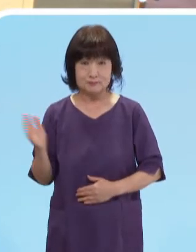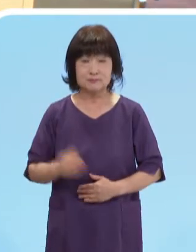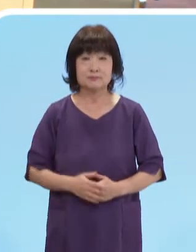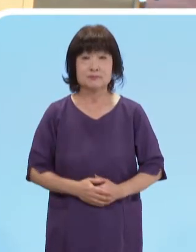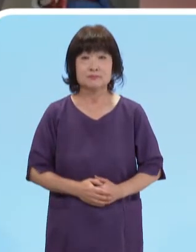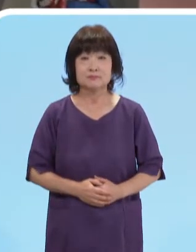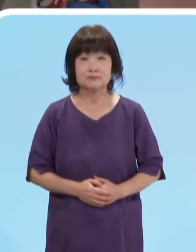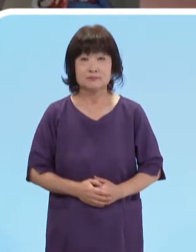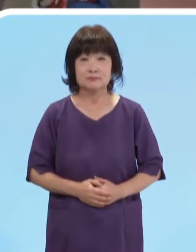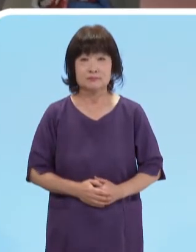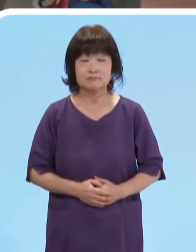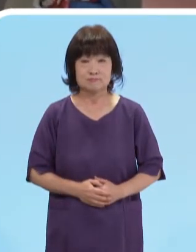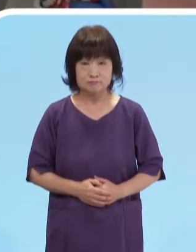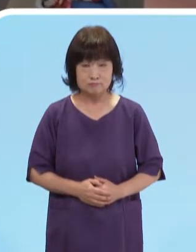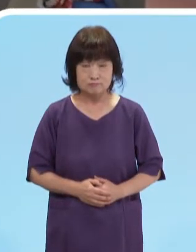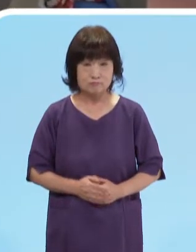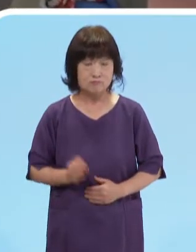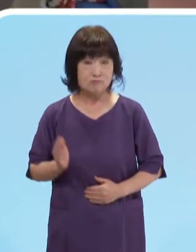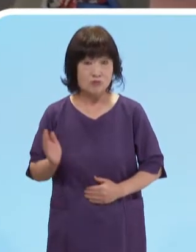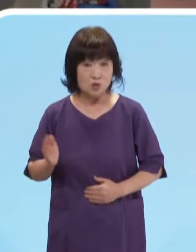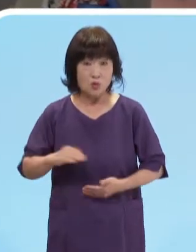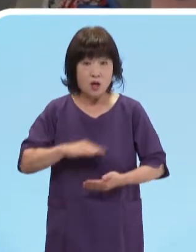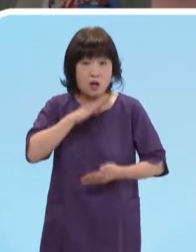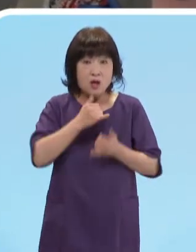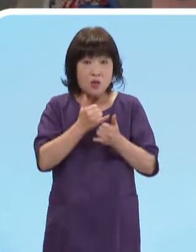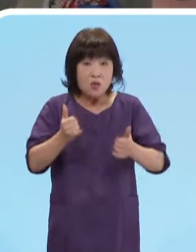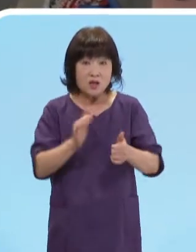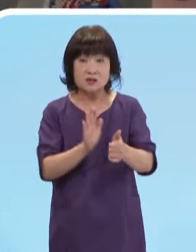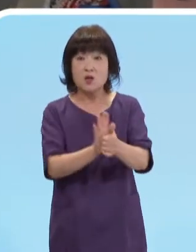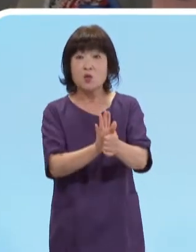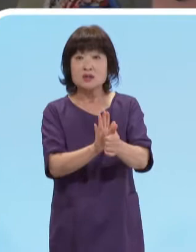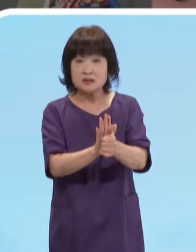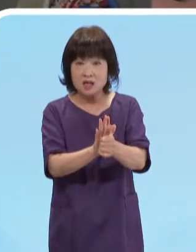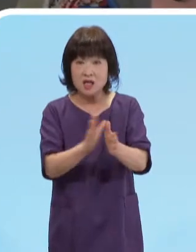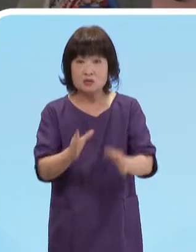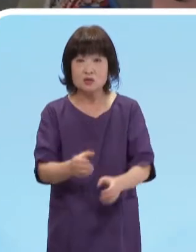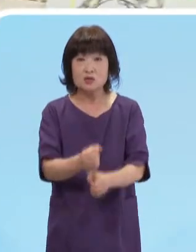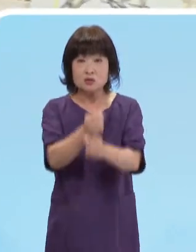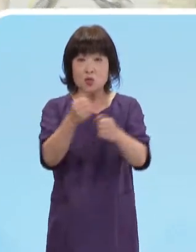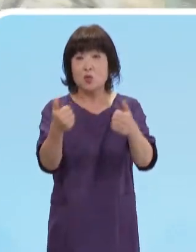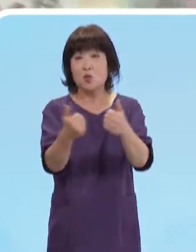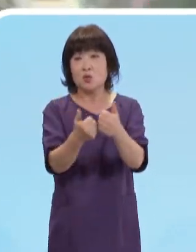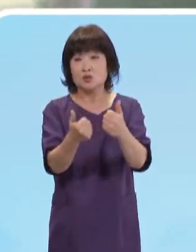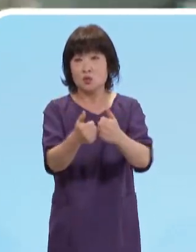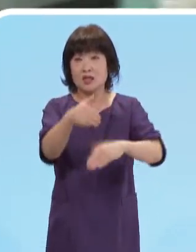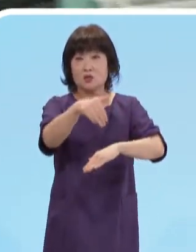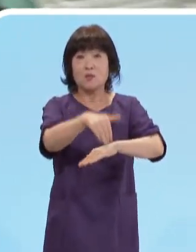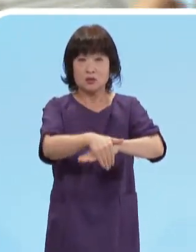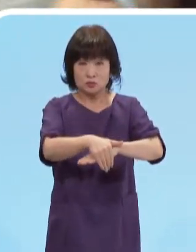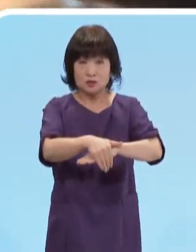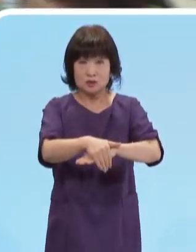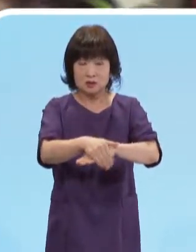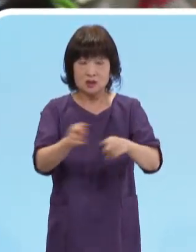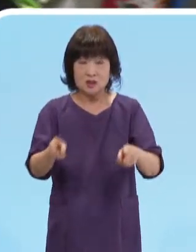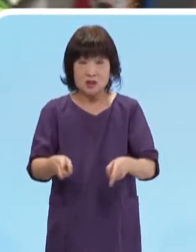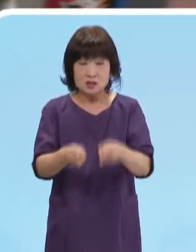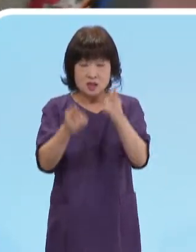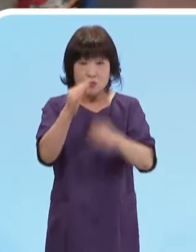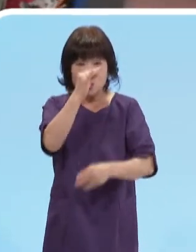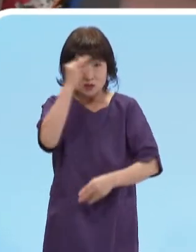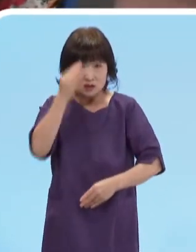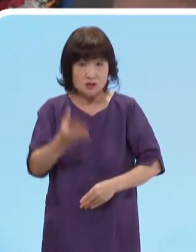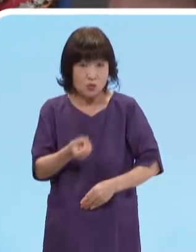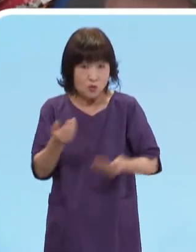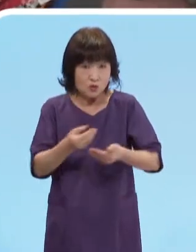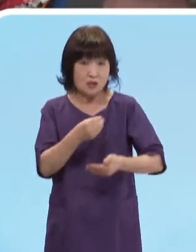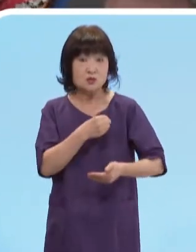支援センター。ここは高齢者を支える総合相談窓口です。専門知識を持った